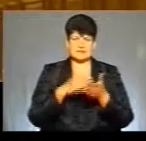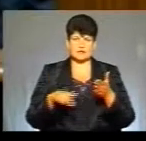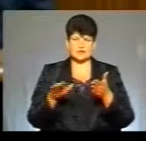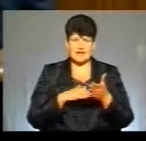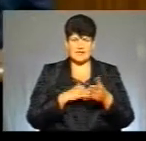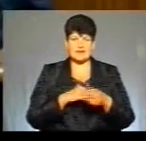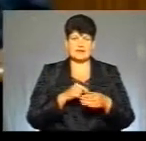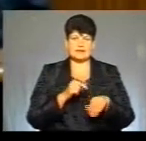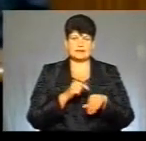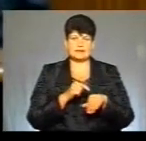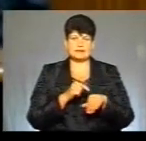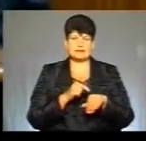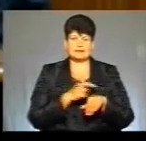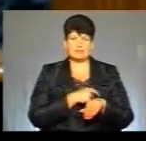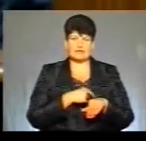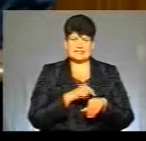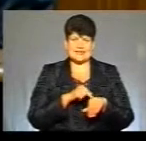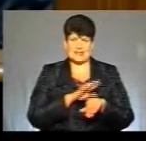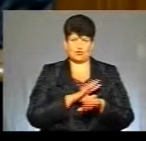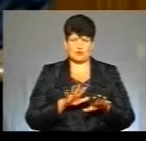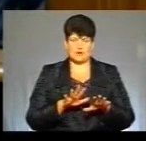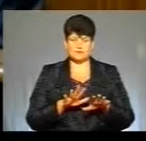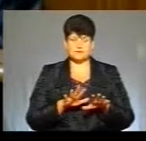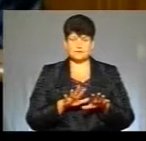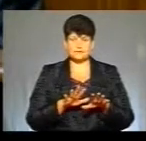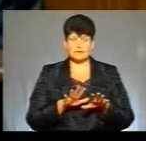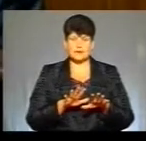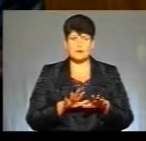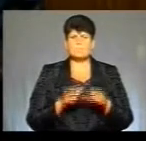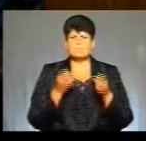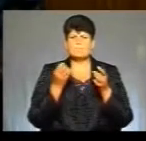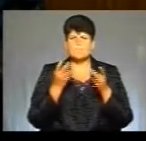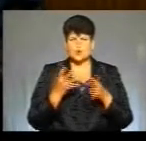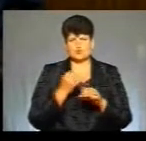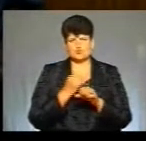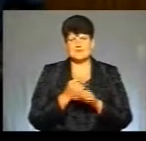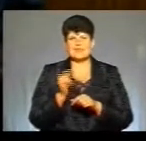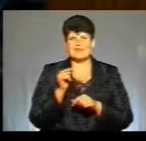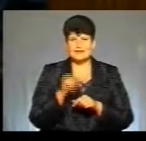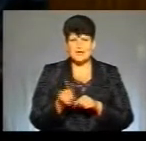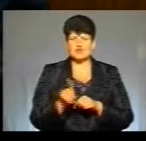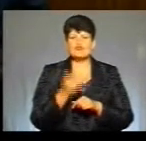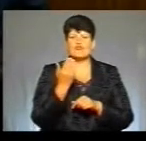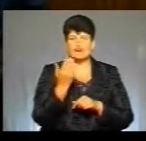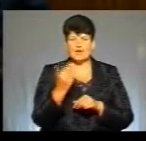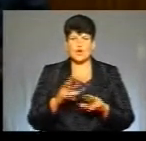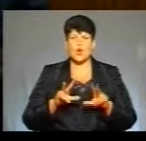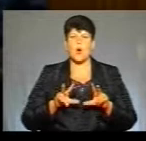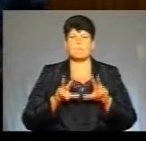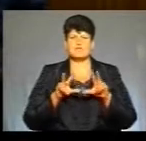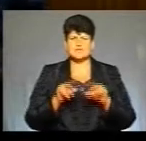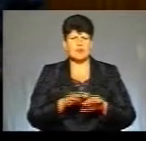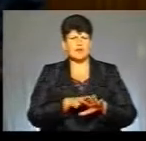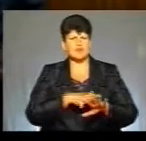недоторканності. Верховної Ради України, просто зробіть те, що ви обіцяли